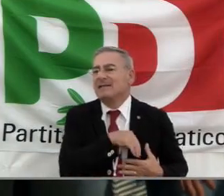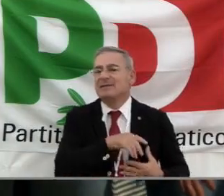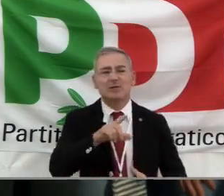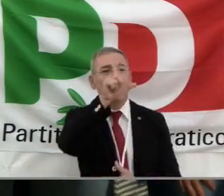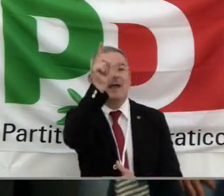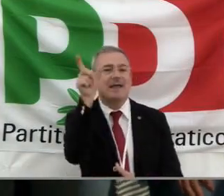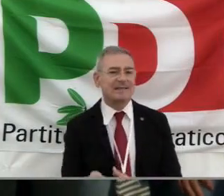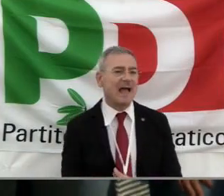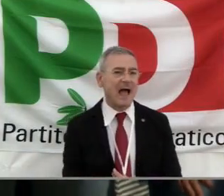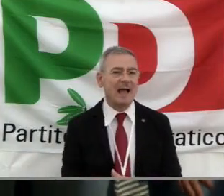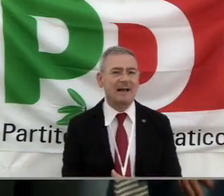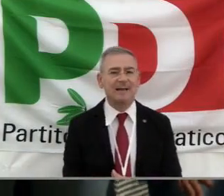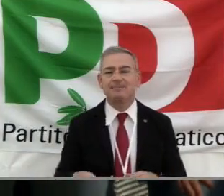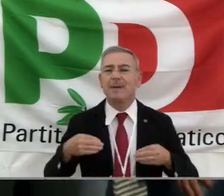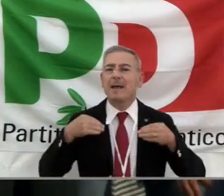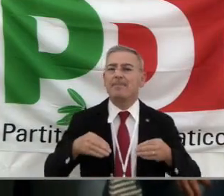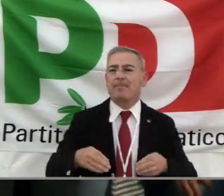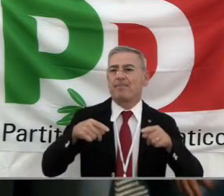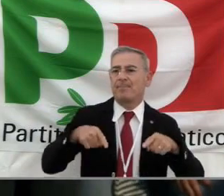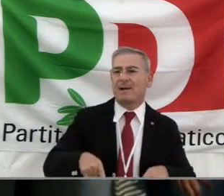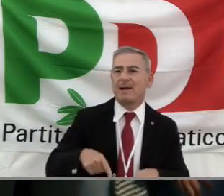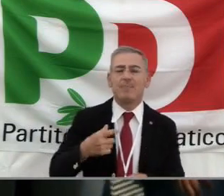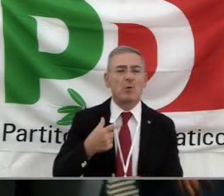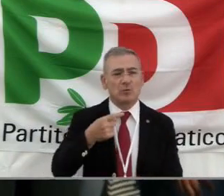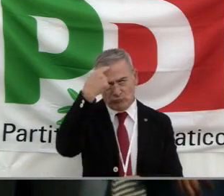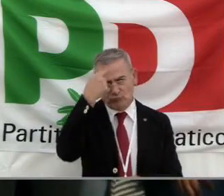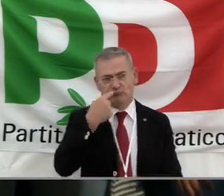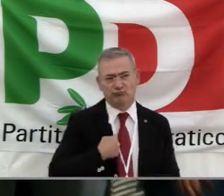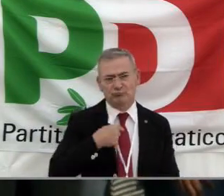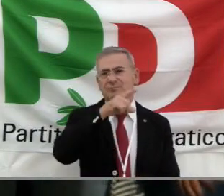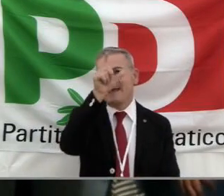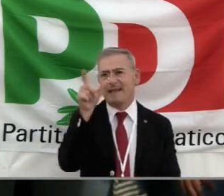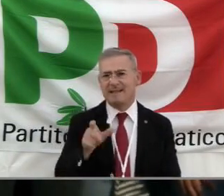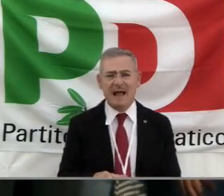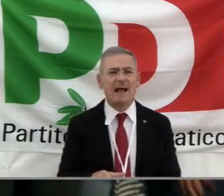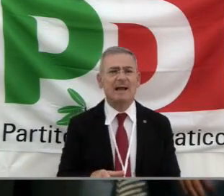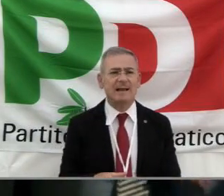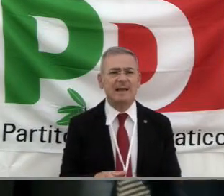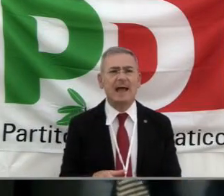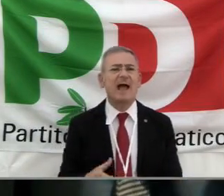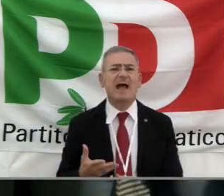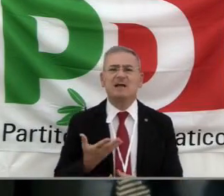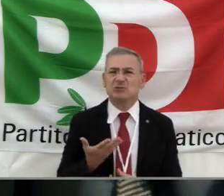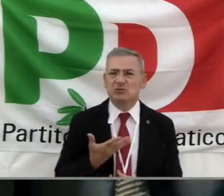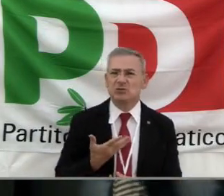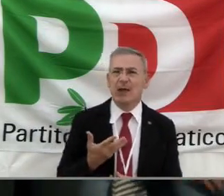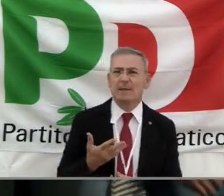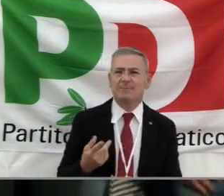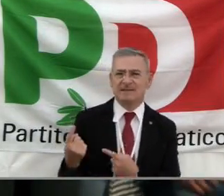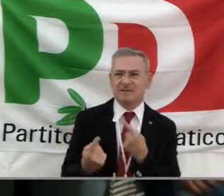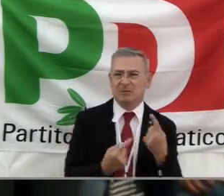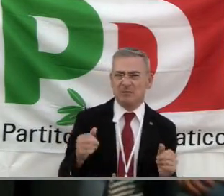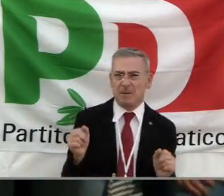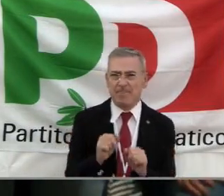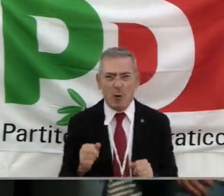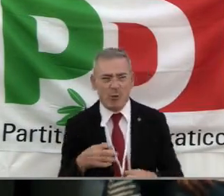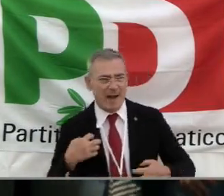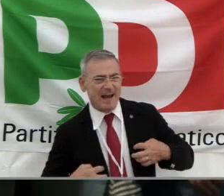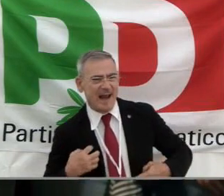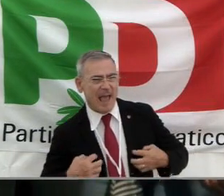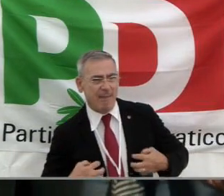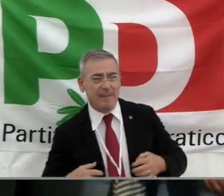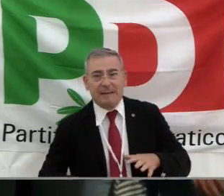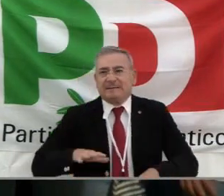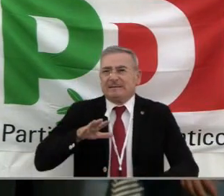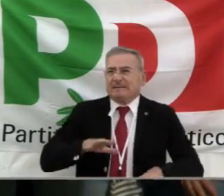qui perché sappiamo che il nostro paese è attraversato da paura, rabbia,